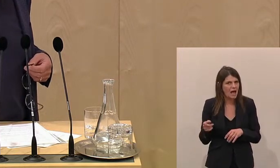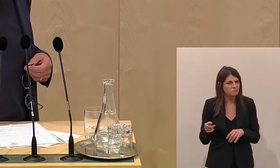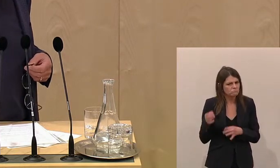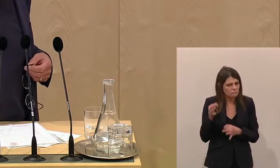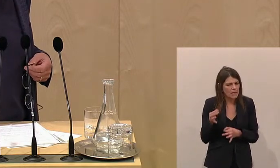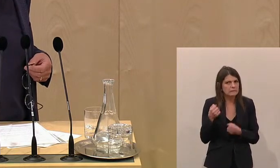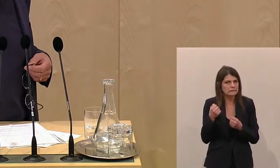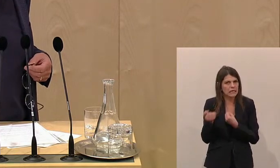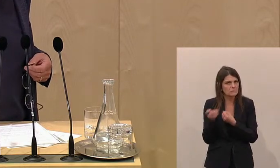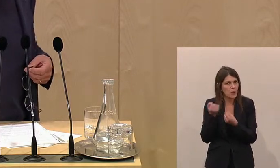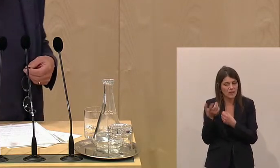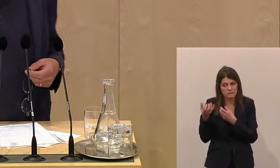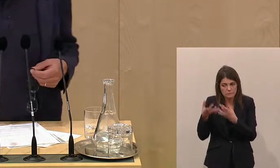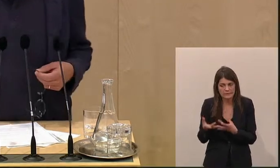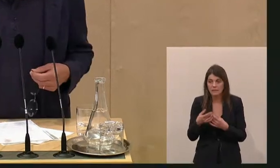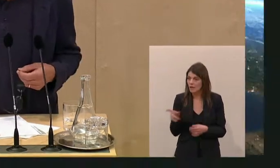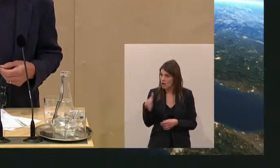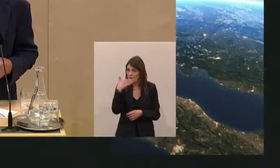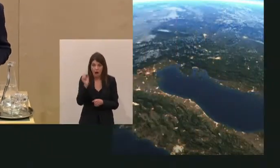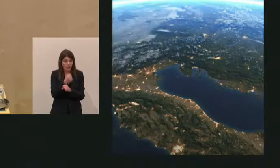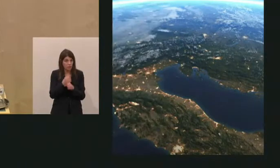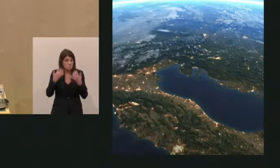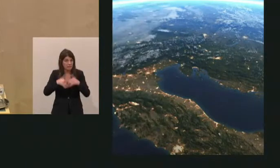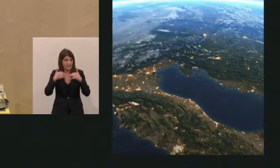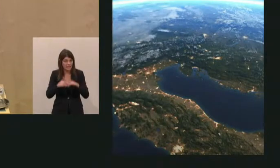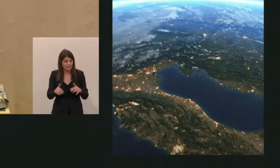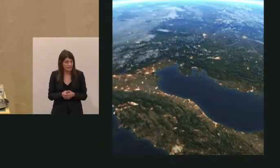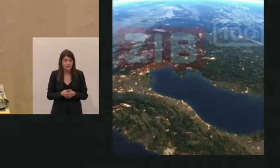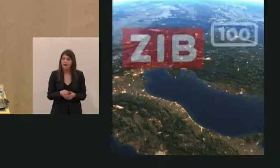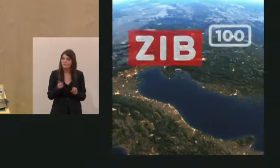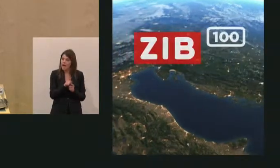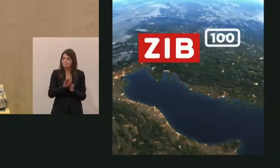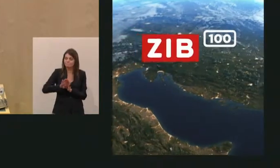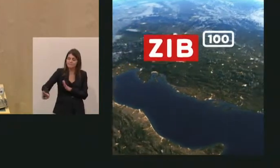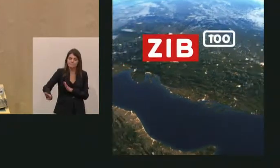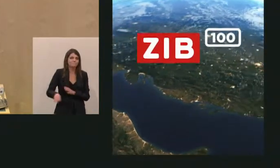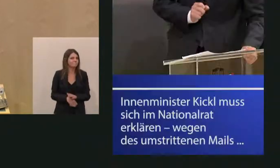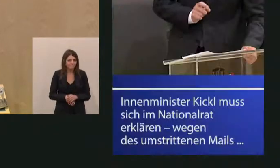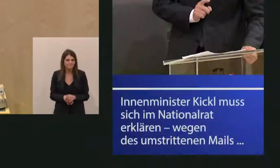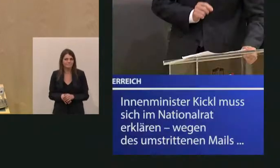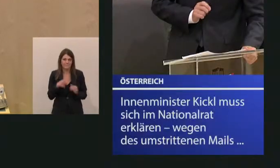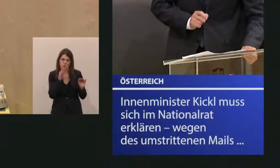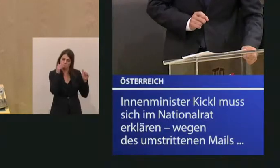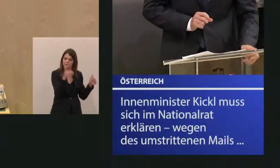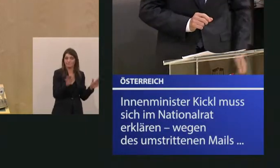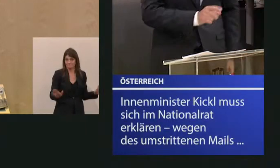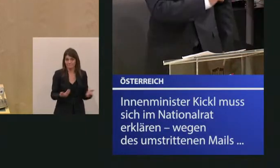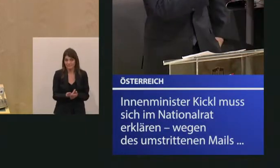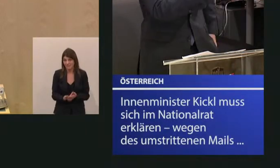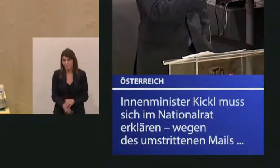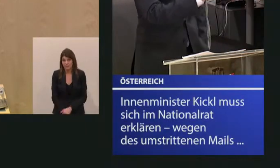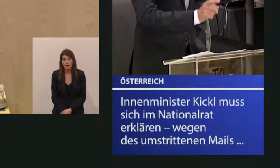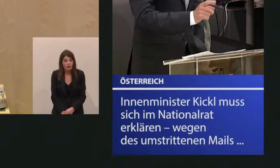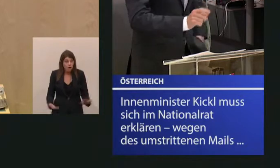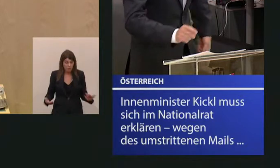konkreter Sicherheitspolitik passiert, nicht berichten können, von der Berichterstattung ausgeschlossen sind. Und